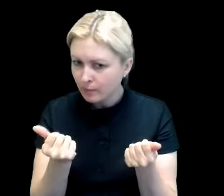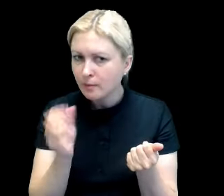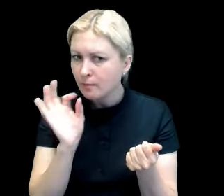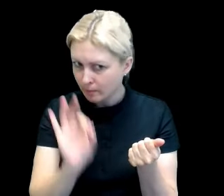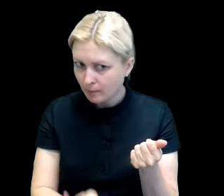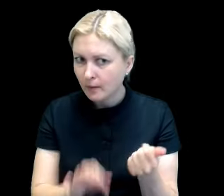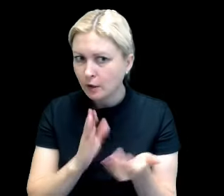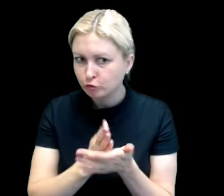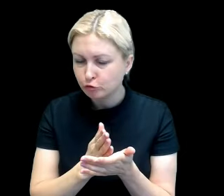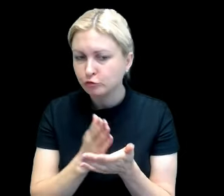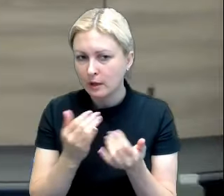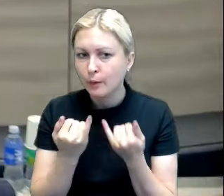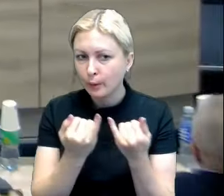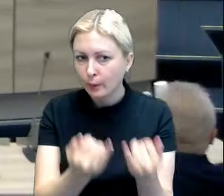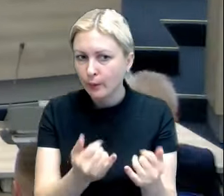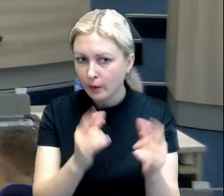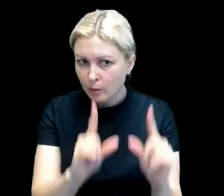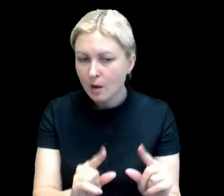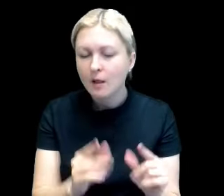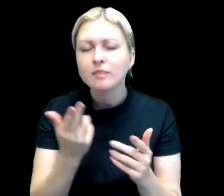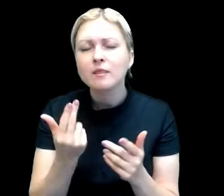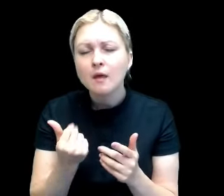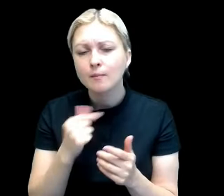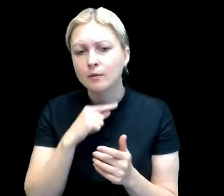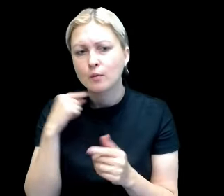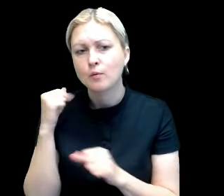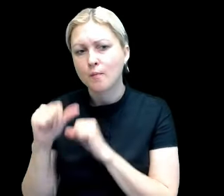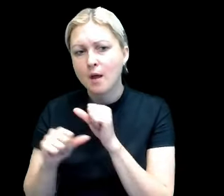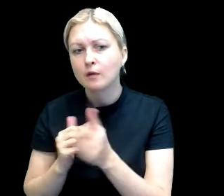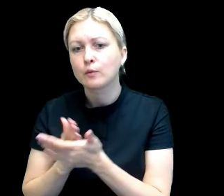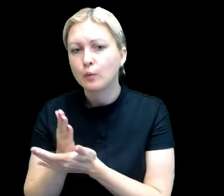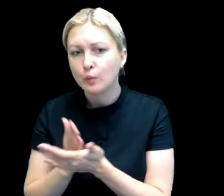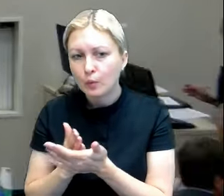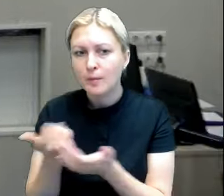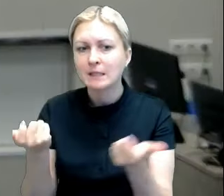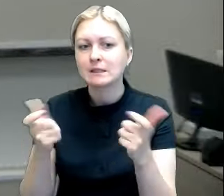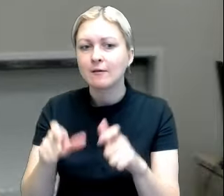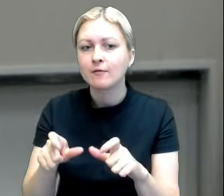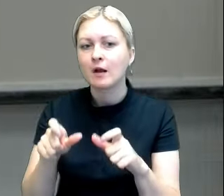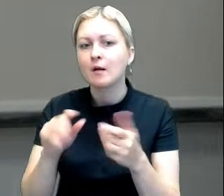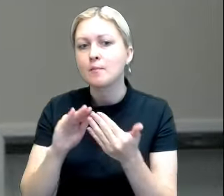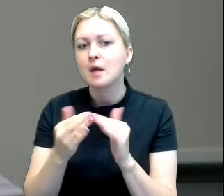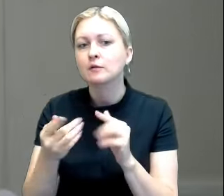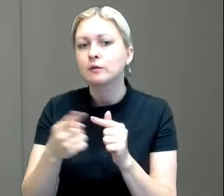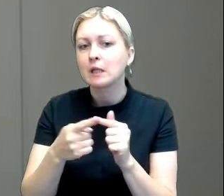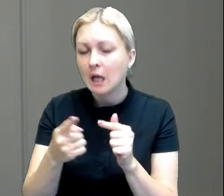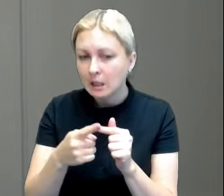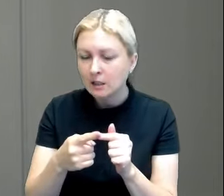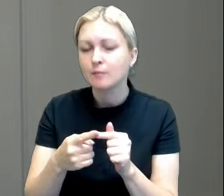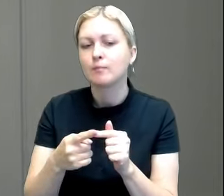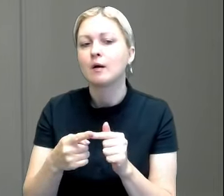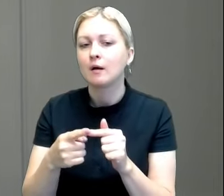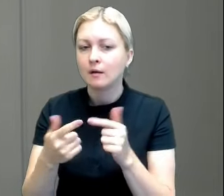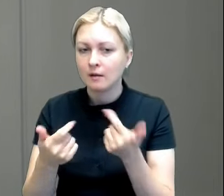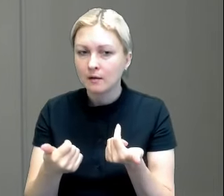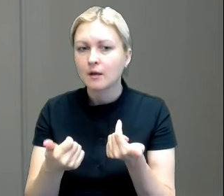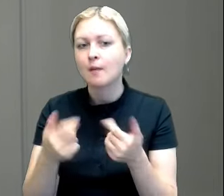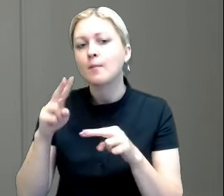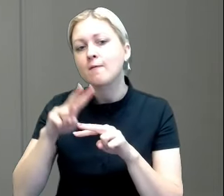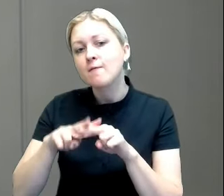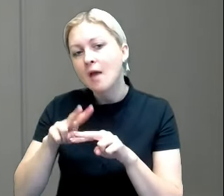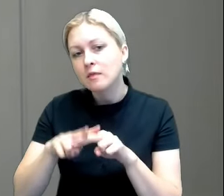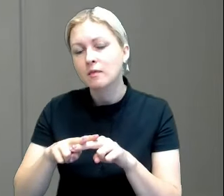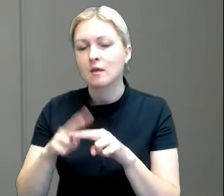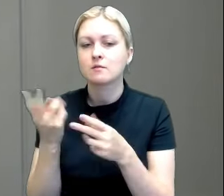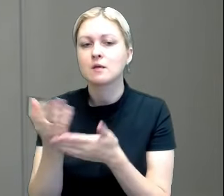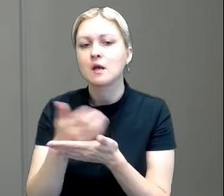yra taikoma jau daugybę metų tai savivaldybės tarybos gražus mano galva gestas atsisakyti nuo vietinės rinkliavos